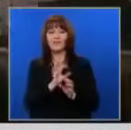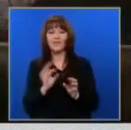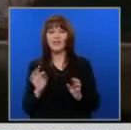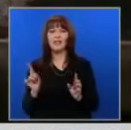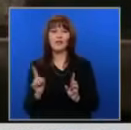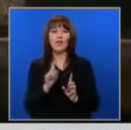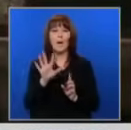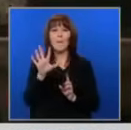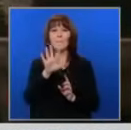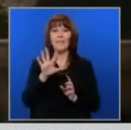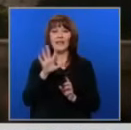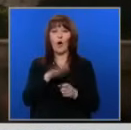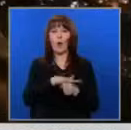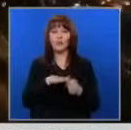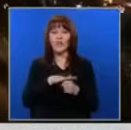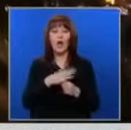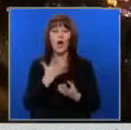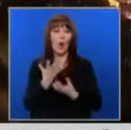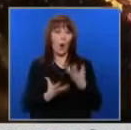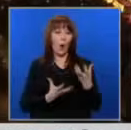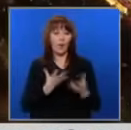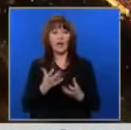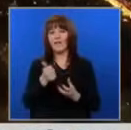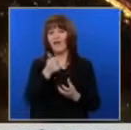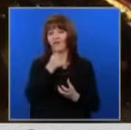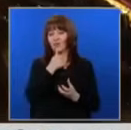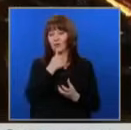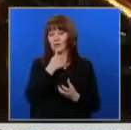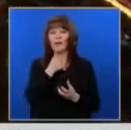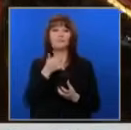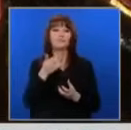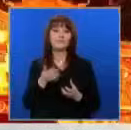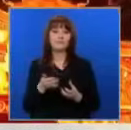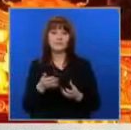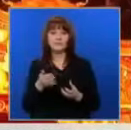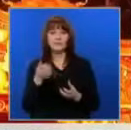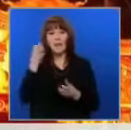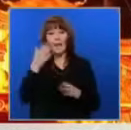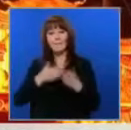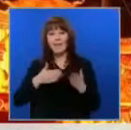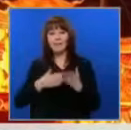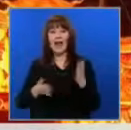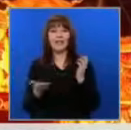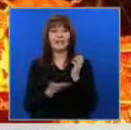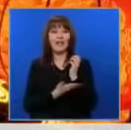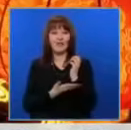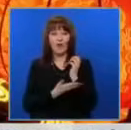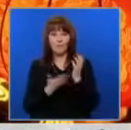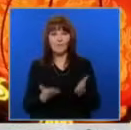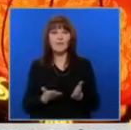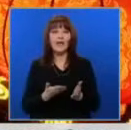един от петте основни елемента – огън, вода, дърво, метал и земя и съответният цвят – червено, черно, зелено, бяло и жълто.